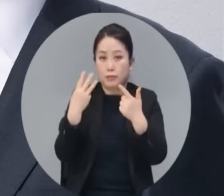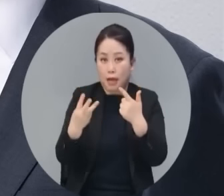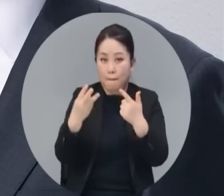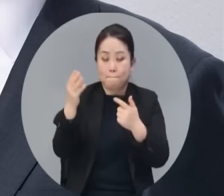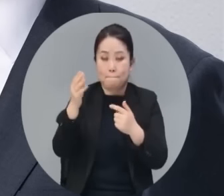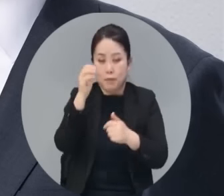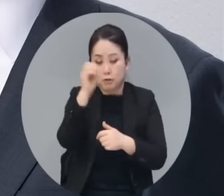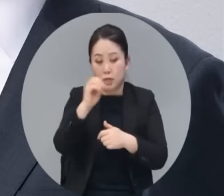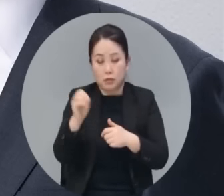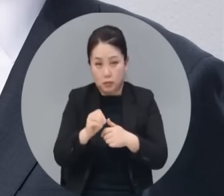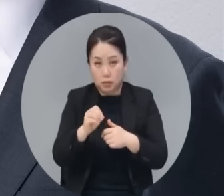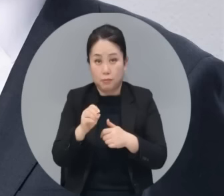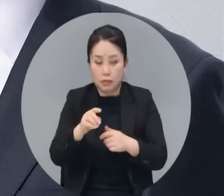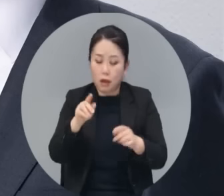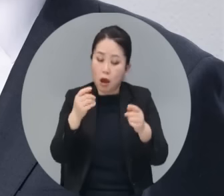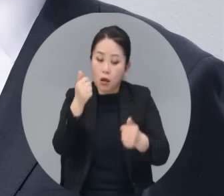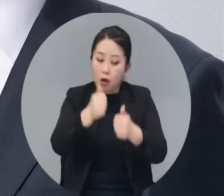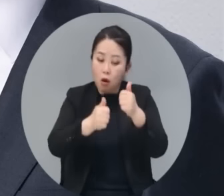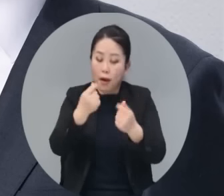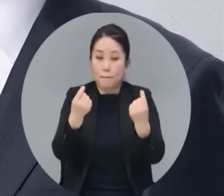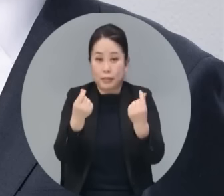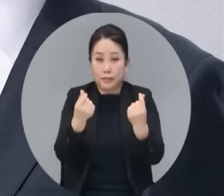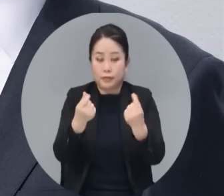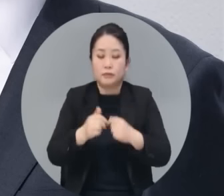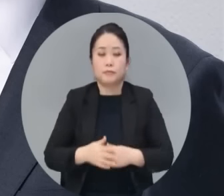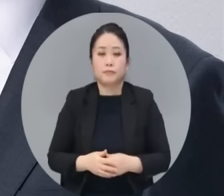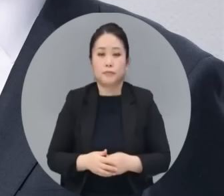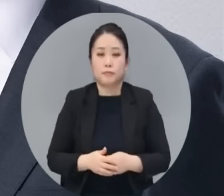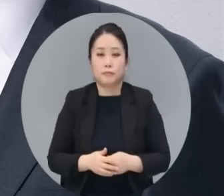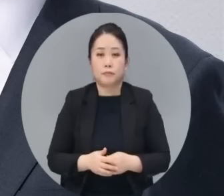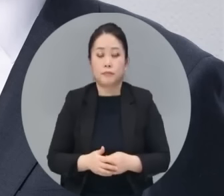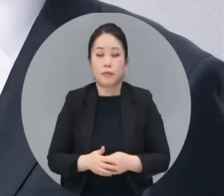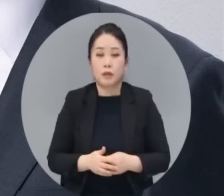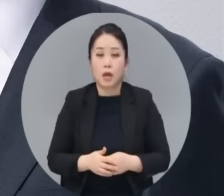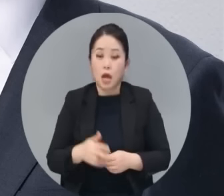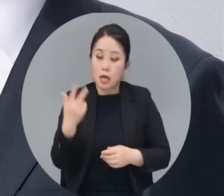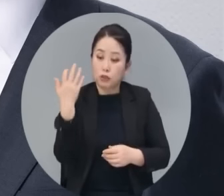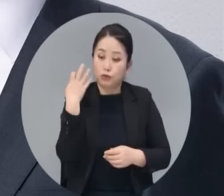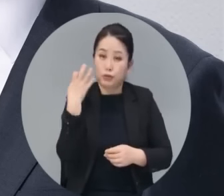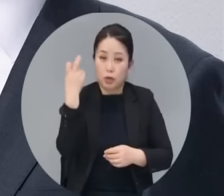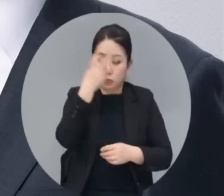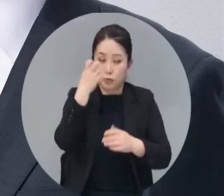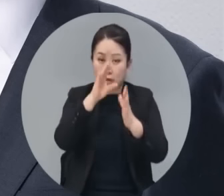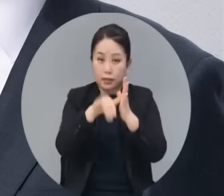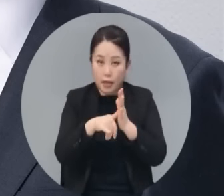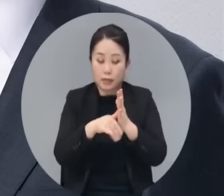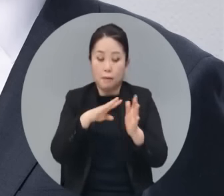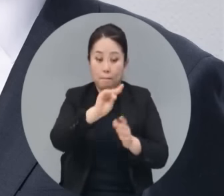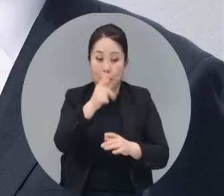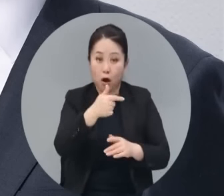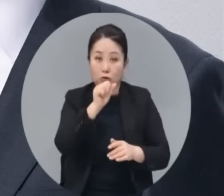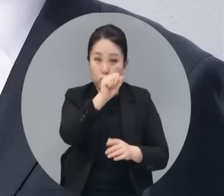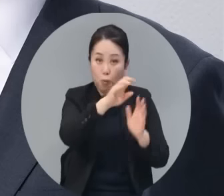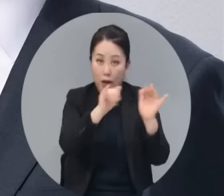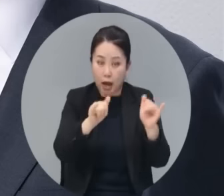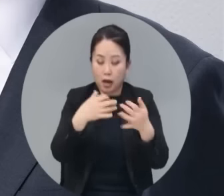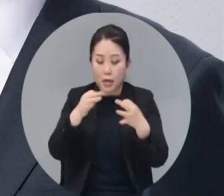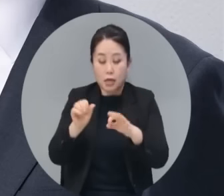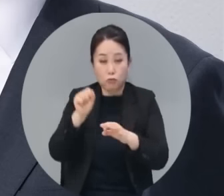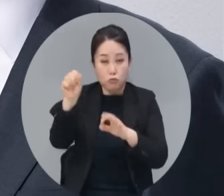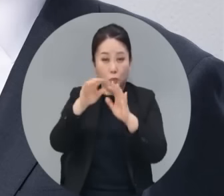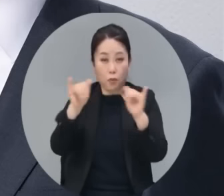득표율을 기록하며 5차 범위내에서 경합을 벌리고 있습니다 2주전 여론 조사에선 변 후보가 김 후보의 5차